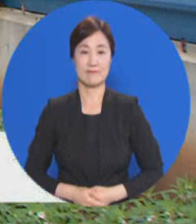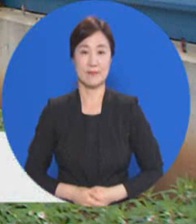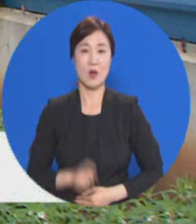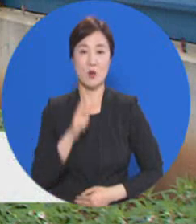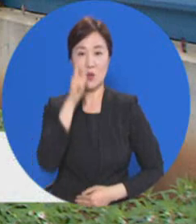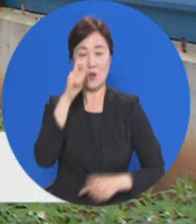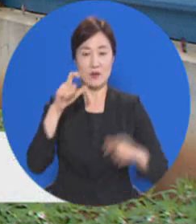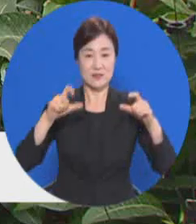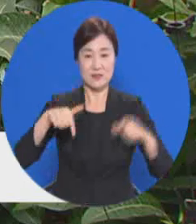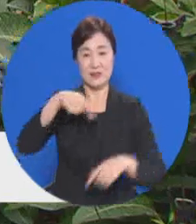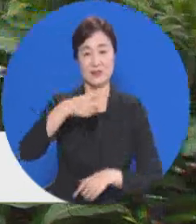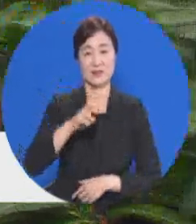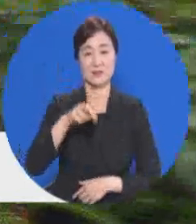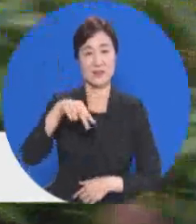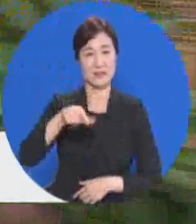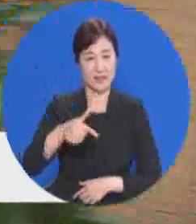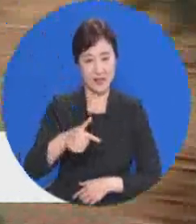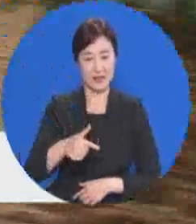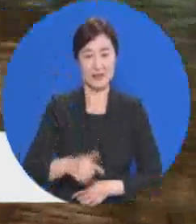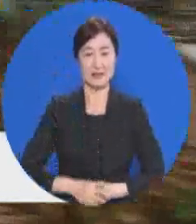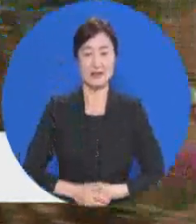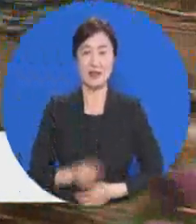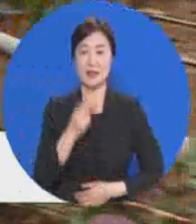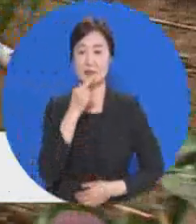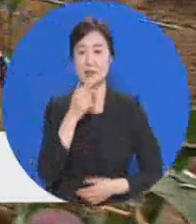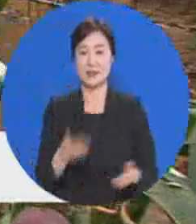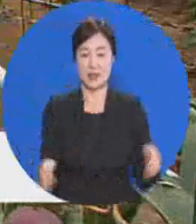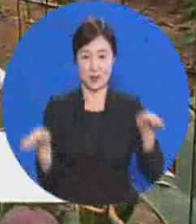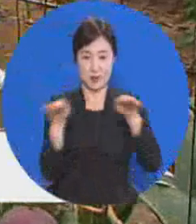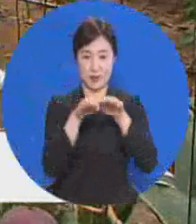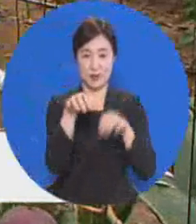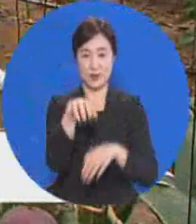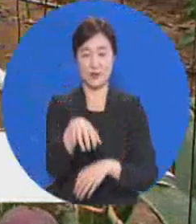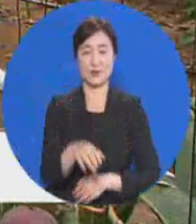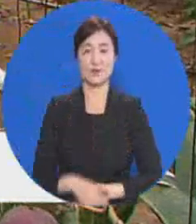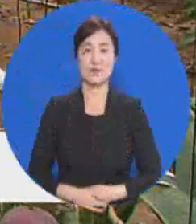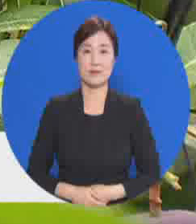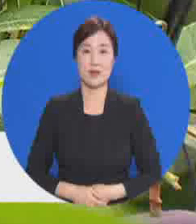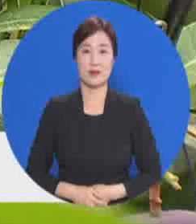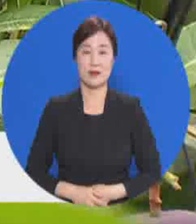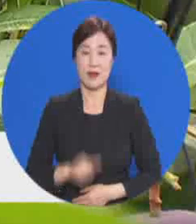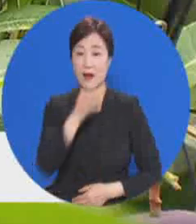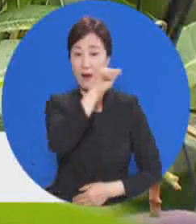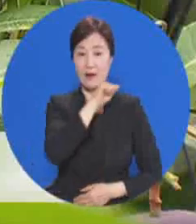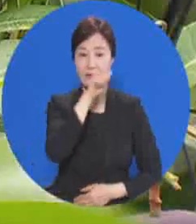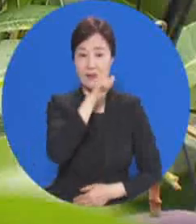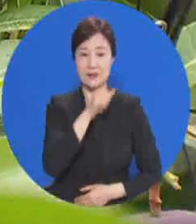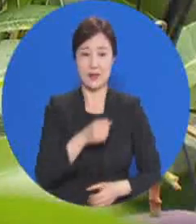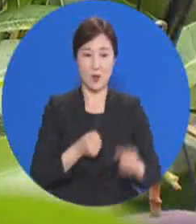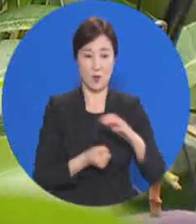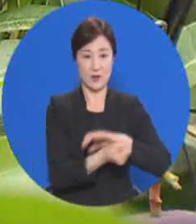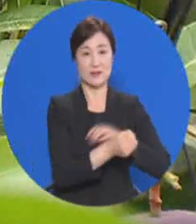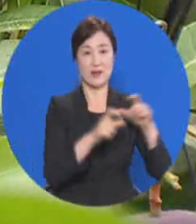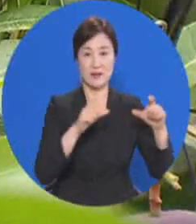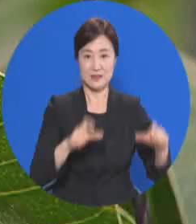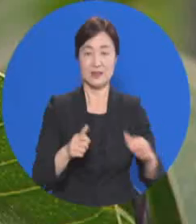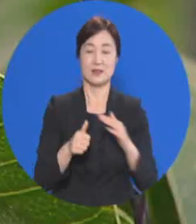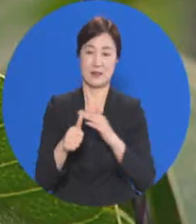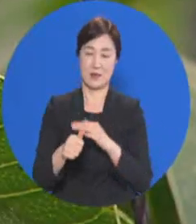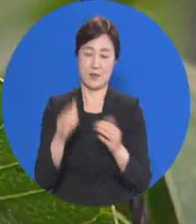고흥군 금산면 2천여 제곱미터 규모의 한 비닐하우스. 동남아시아가 원산지인 대표적인 아열대